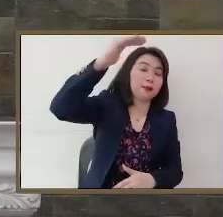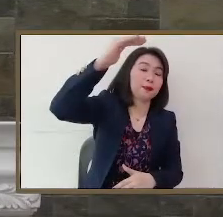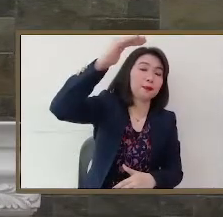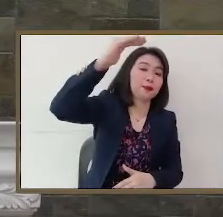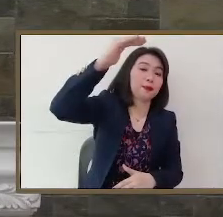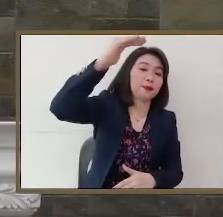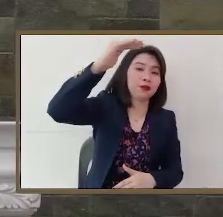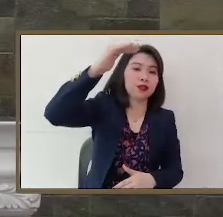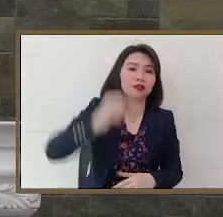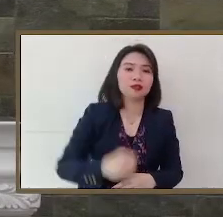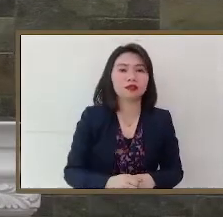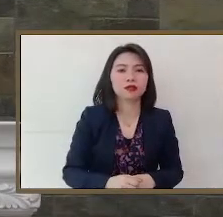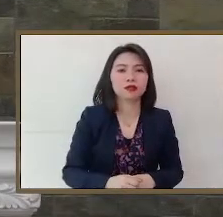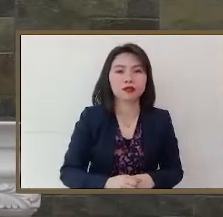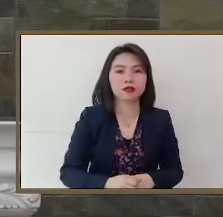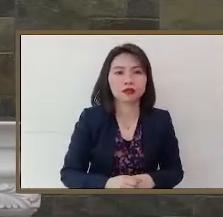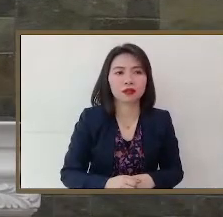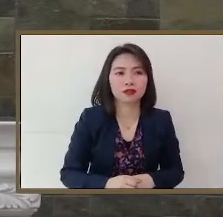You see?